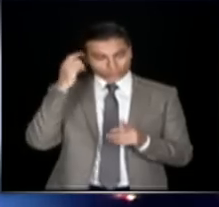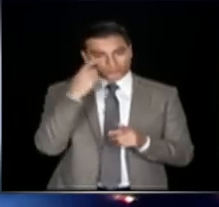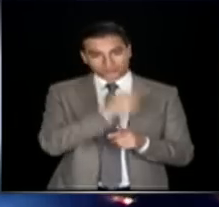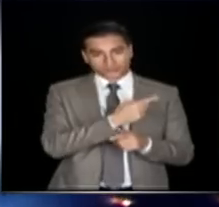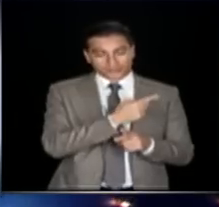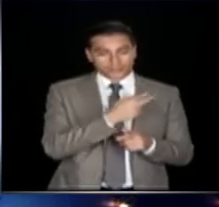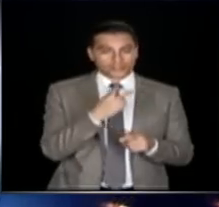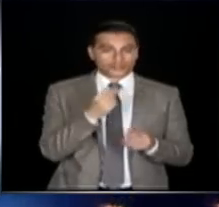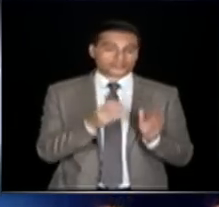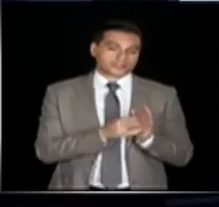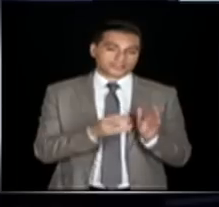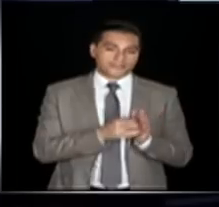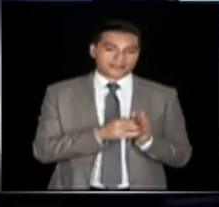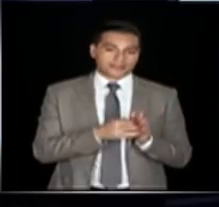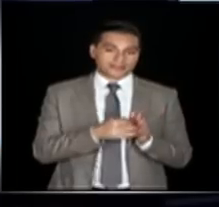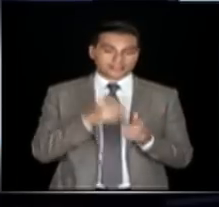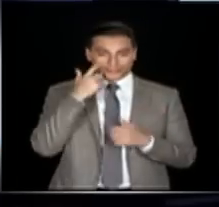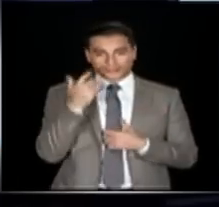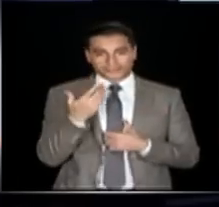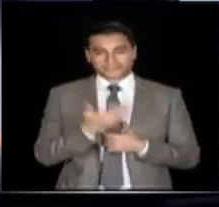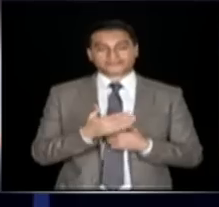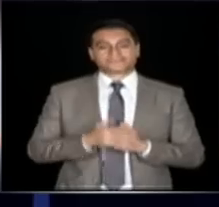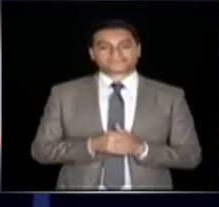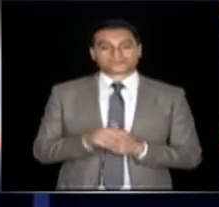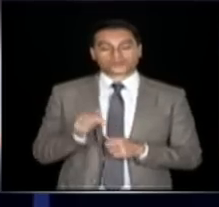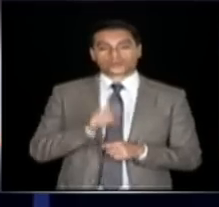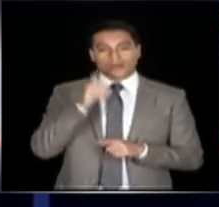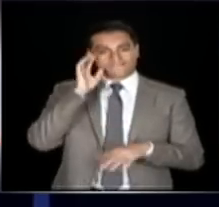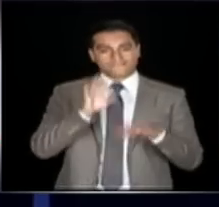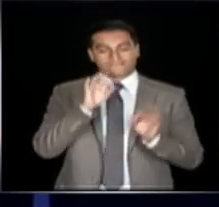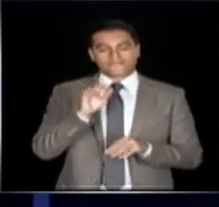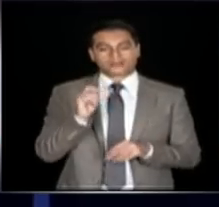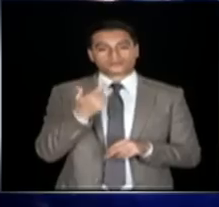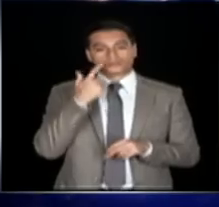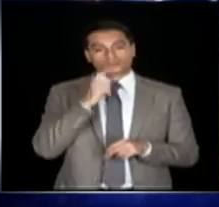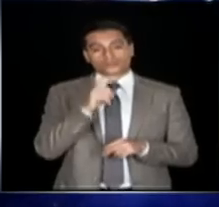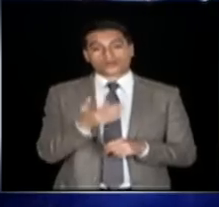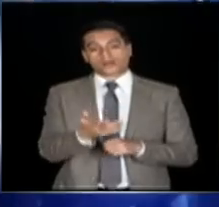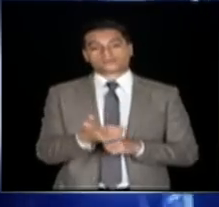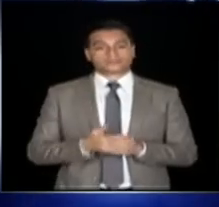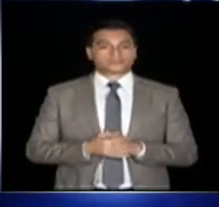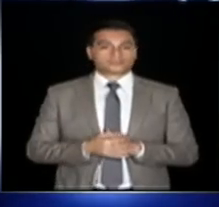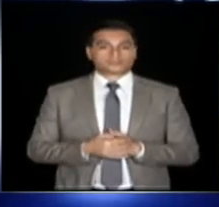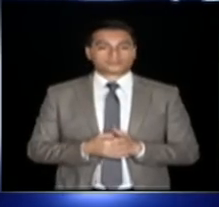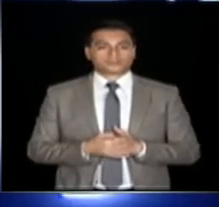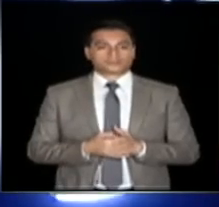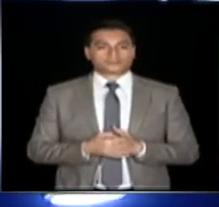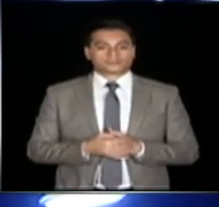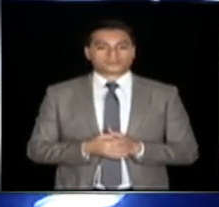اسيوط، 20 جامعة عين شمس. سرعة البديهة، والسؤال هو